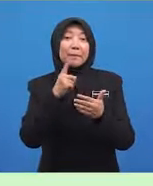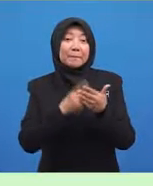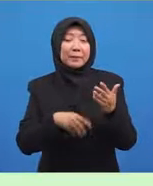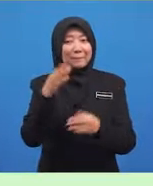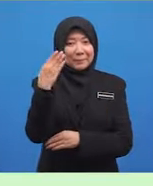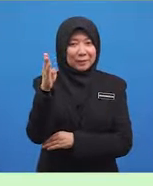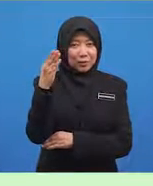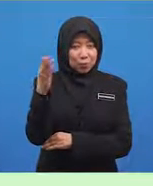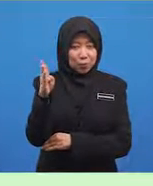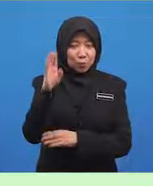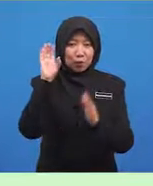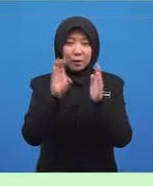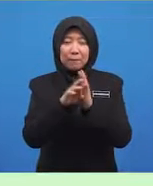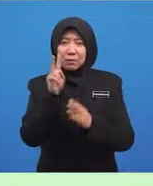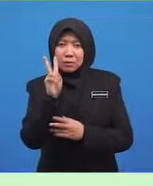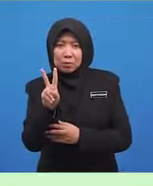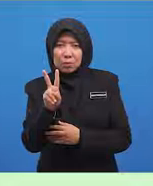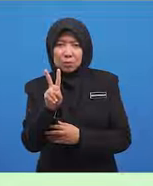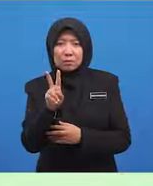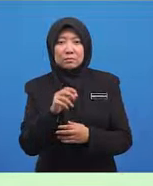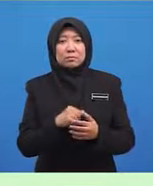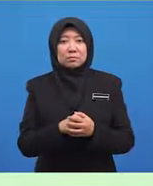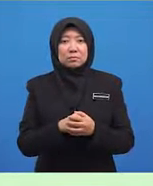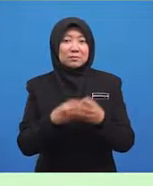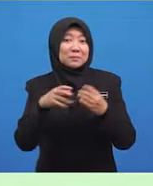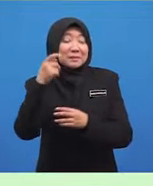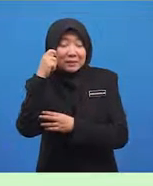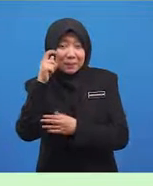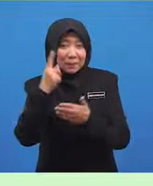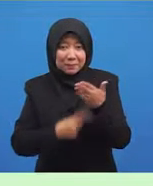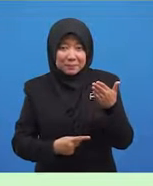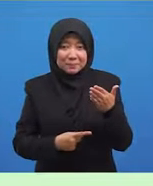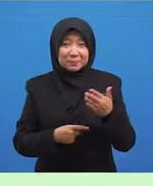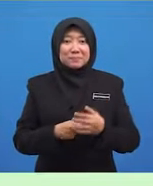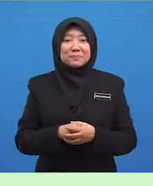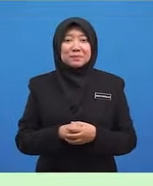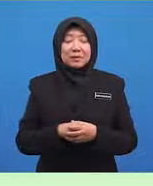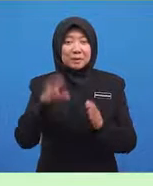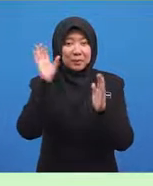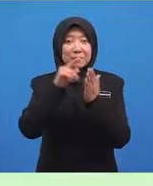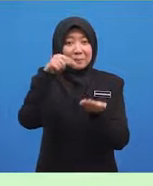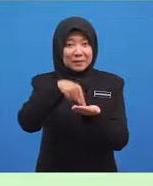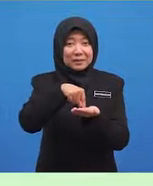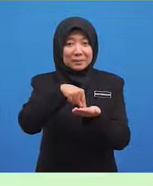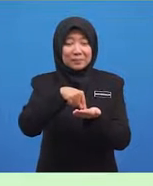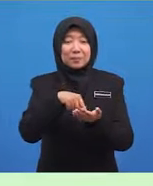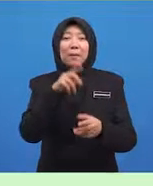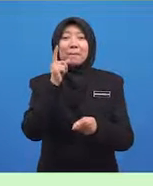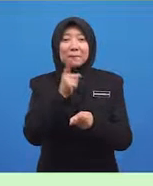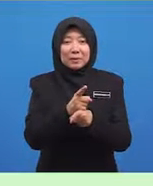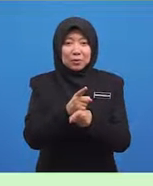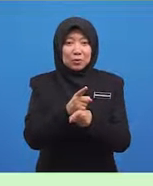biru. Gambar yang kedua pula ialah, cuba teka, apakah gambar ini? Ya,